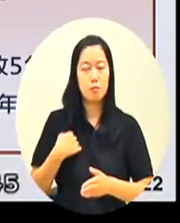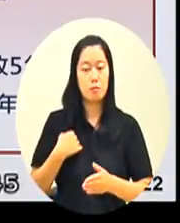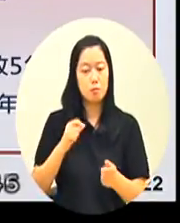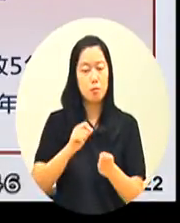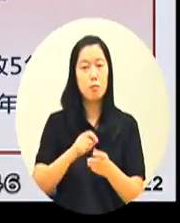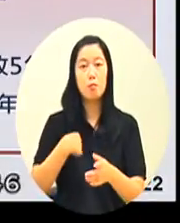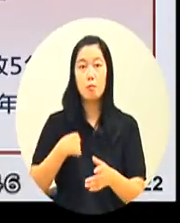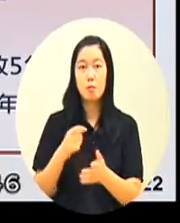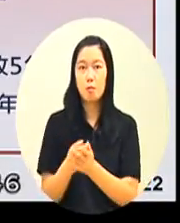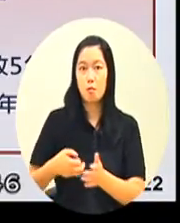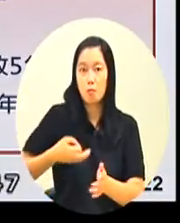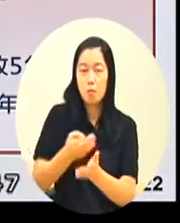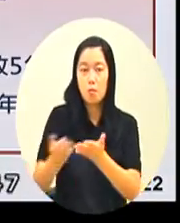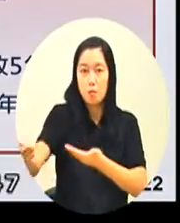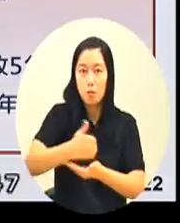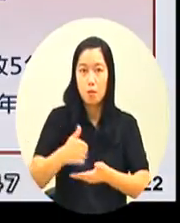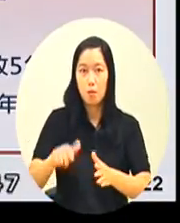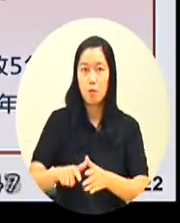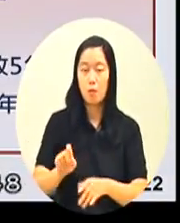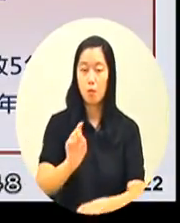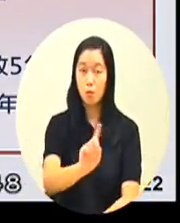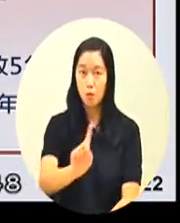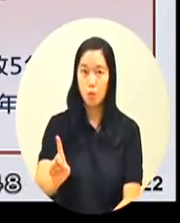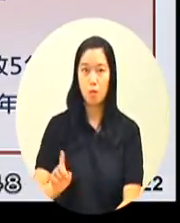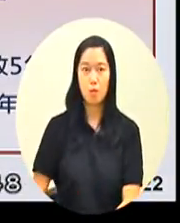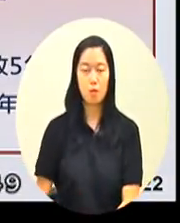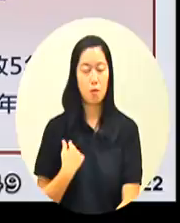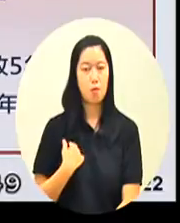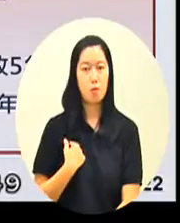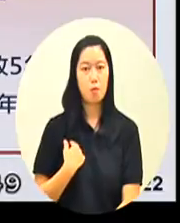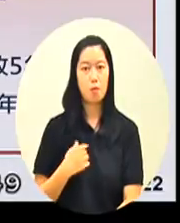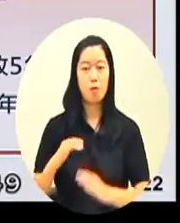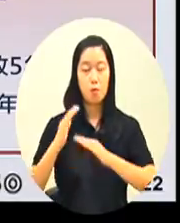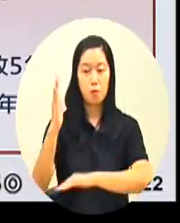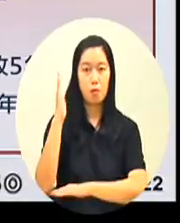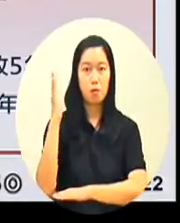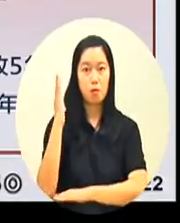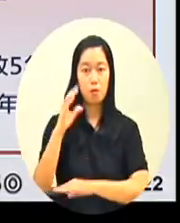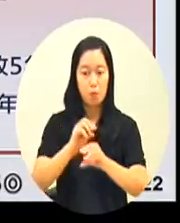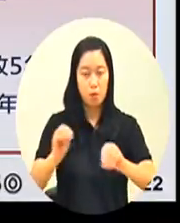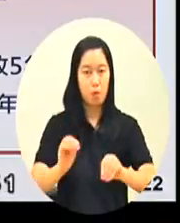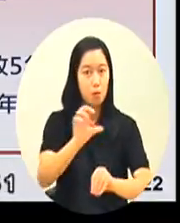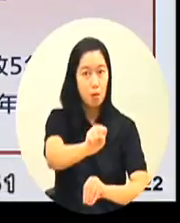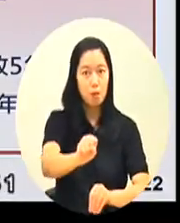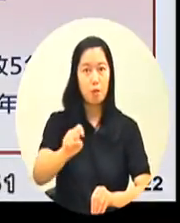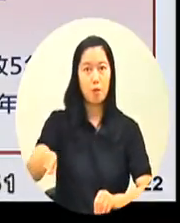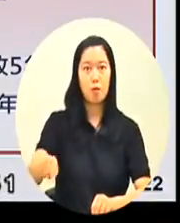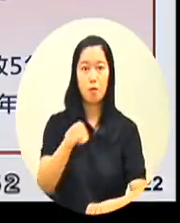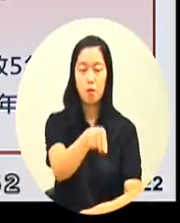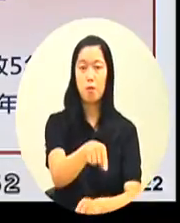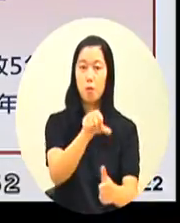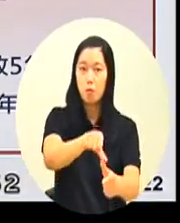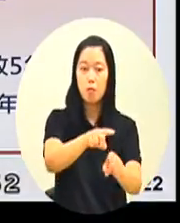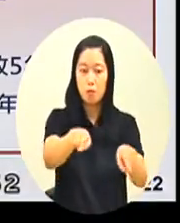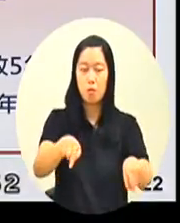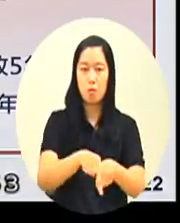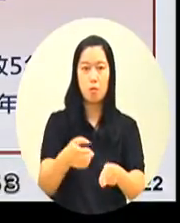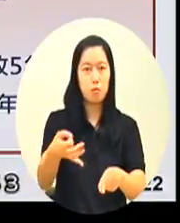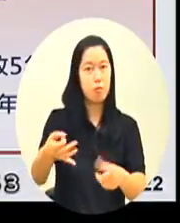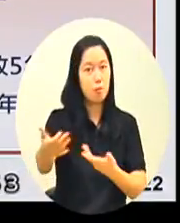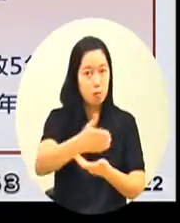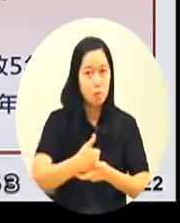因为所有占用我们市有土地的，我们都有开征，唯独这个地方没有，所以这个